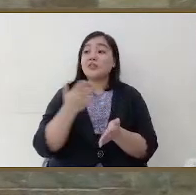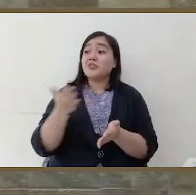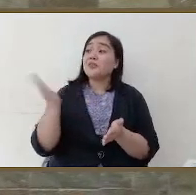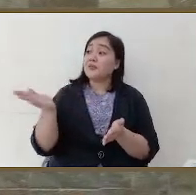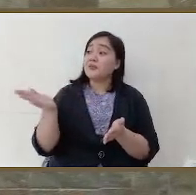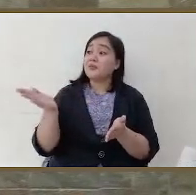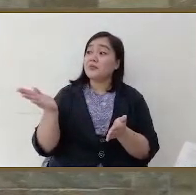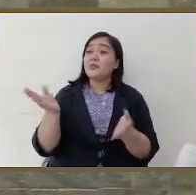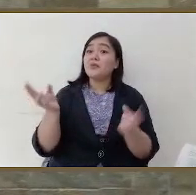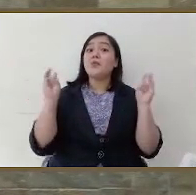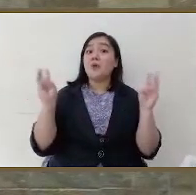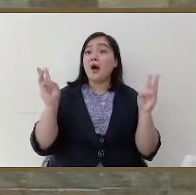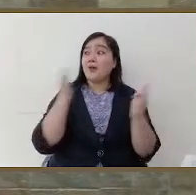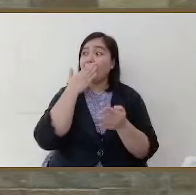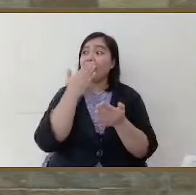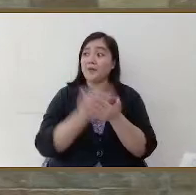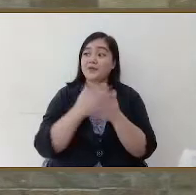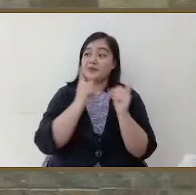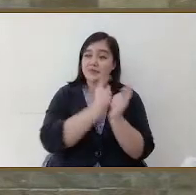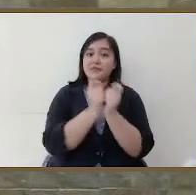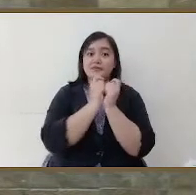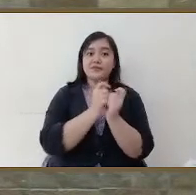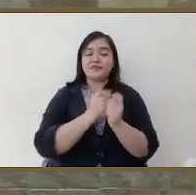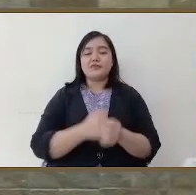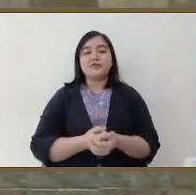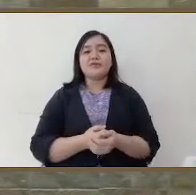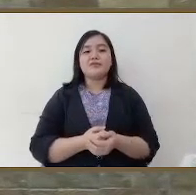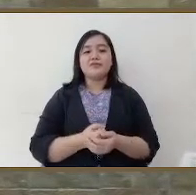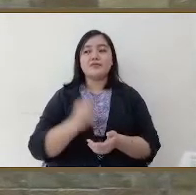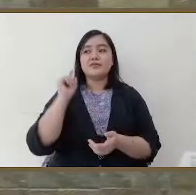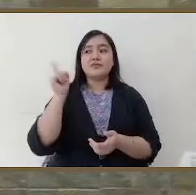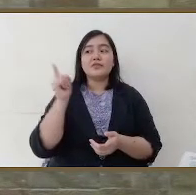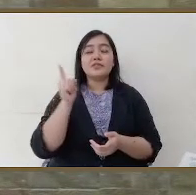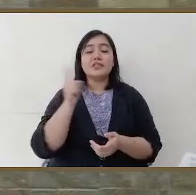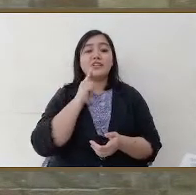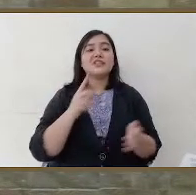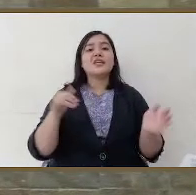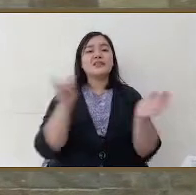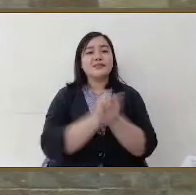Mag-ingat kayo sa ulot-ulot at saka sa motive behind the ulot-ulot.